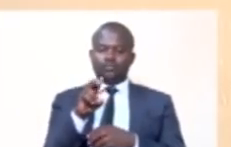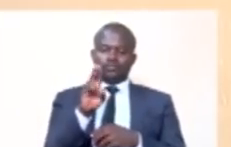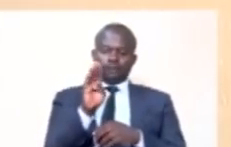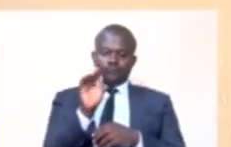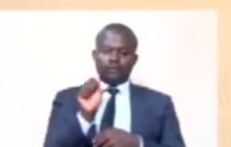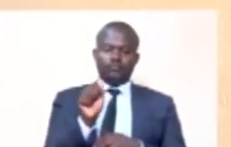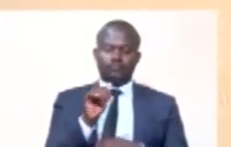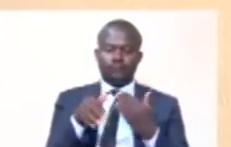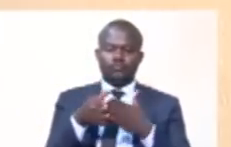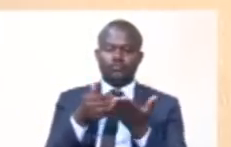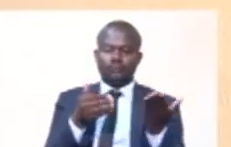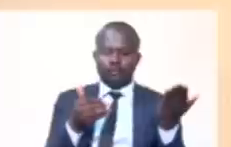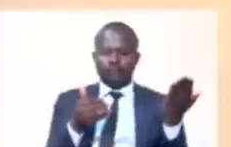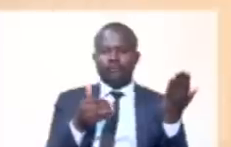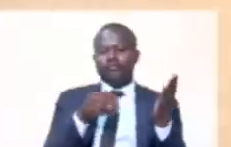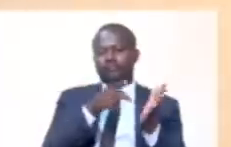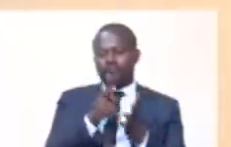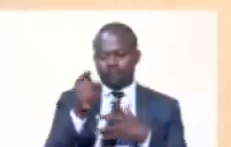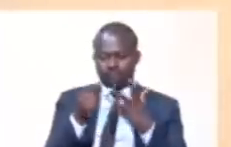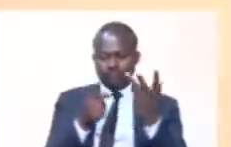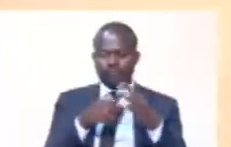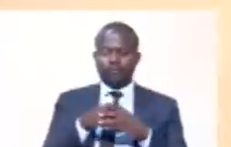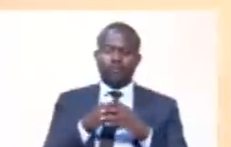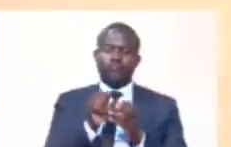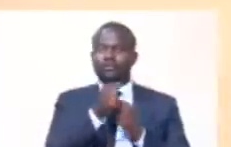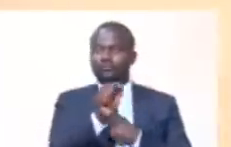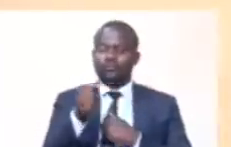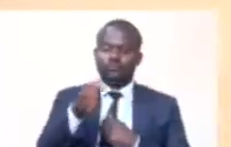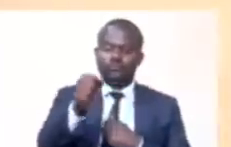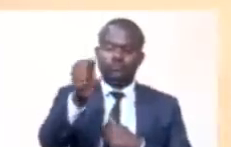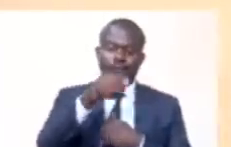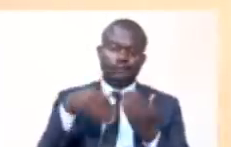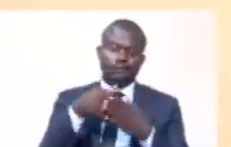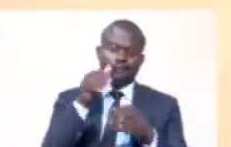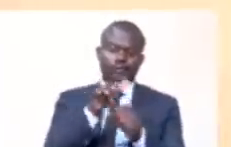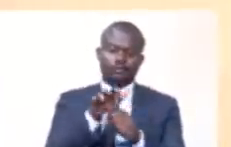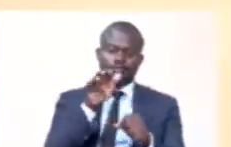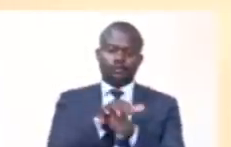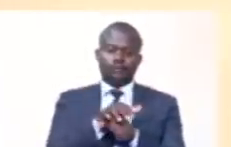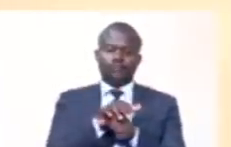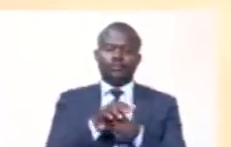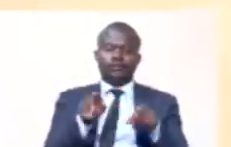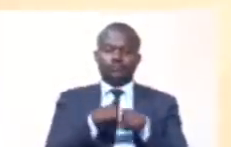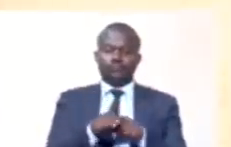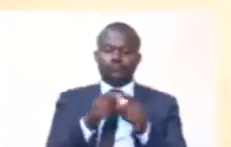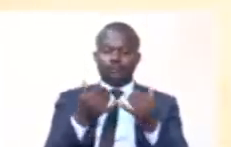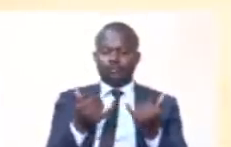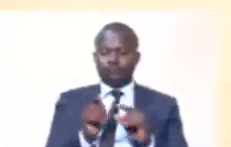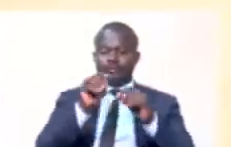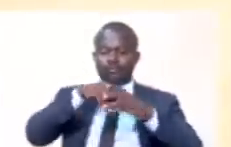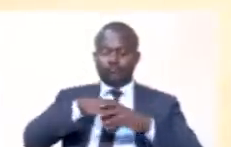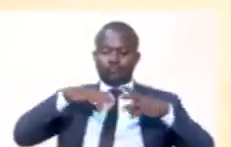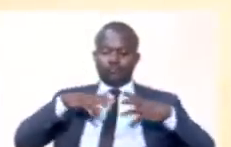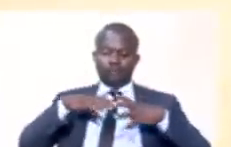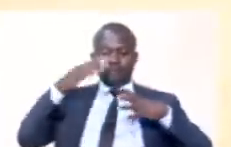yiteguye kugenda wari ugiye kurangura wari ugiye gutembera cyane cyane nk'abari bagiye muri vacances urabizi ko ibari